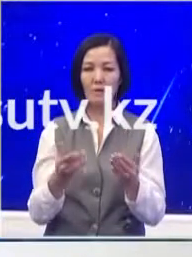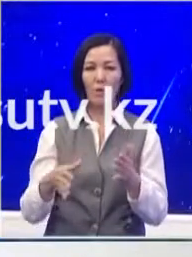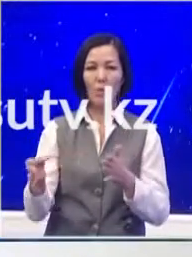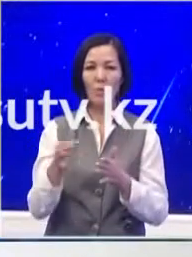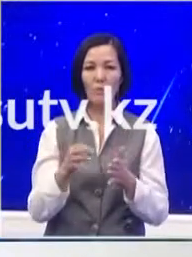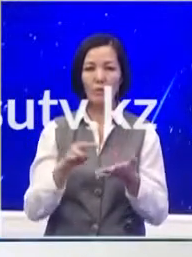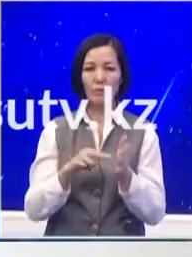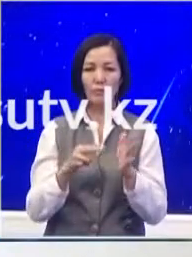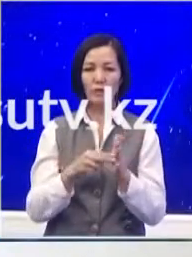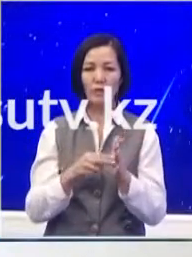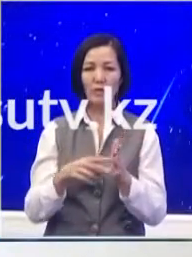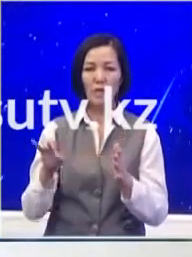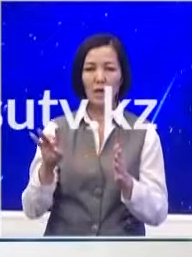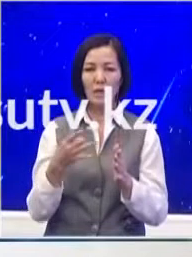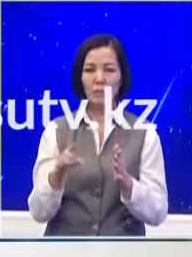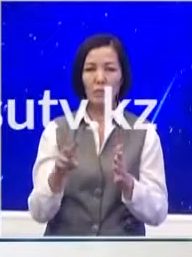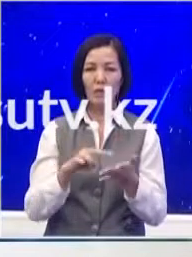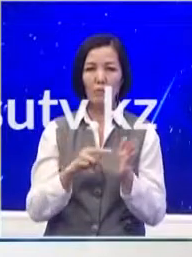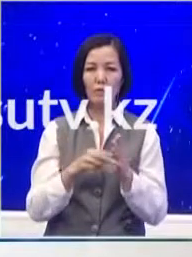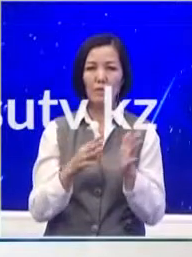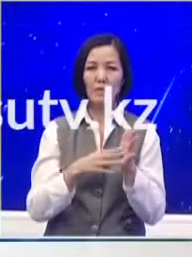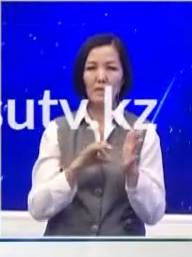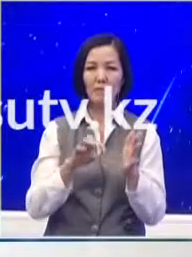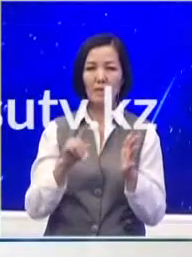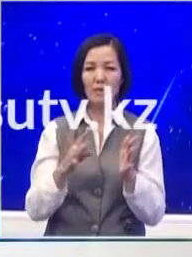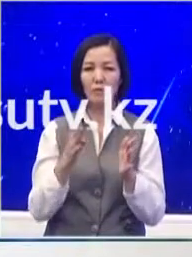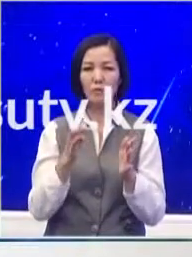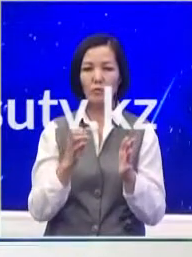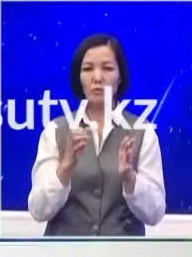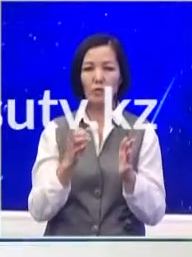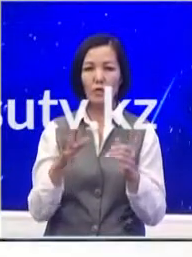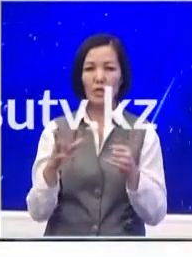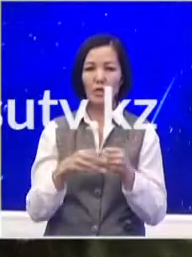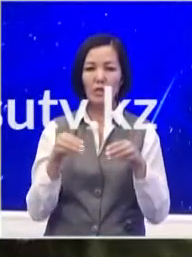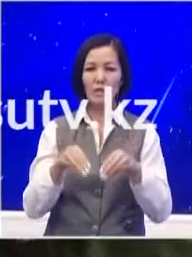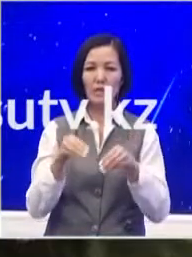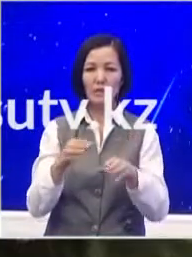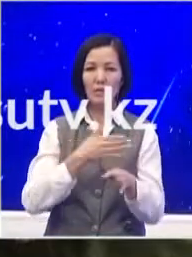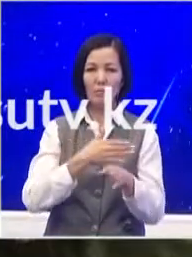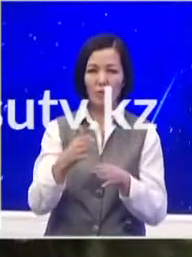облыстық бюджеттен, және республика бюджетінен 8 миллиард 400 дейін егін шаруашылығына бөлінген.